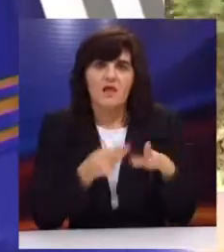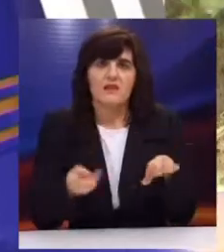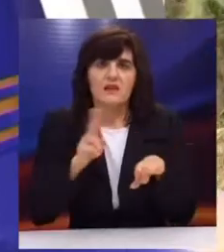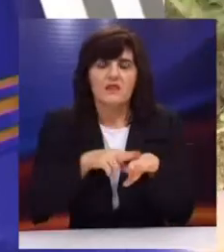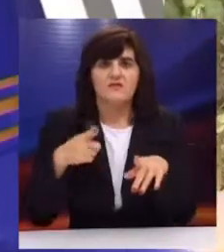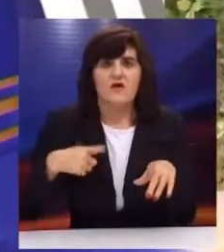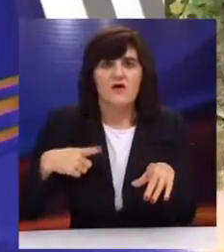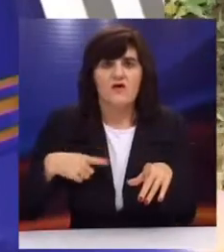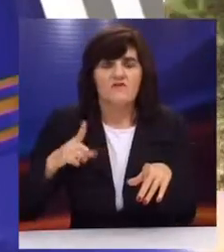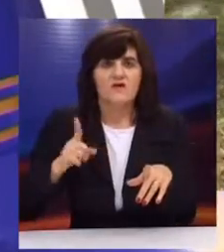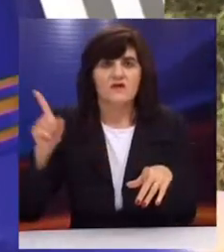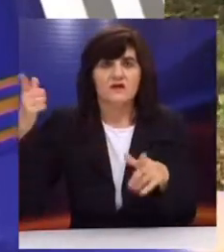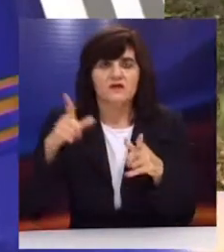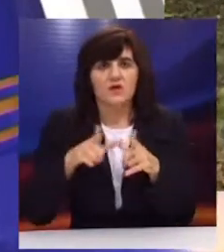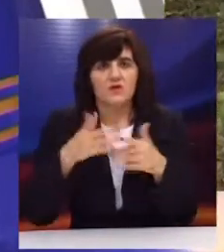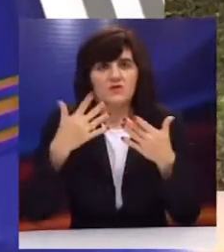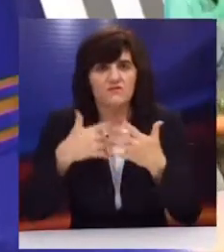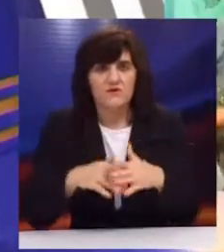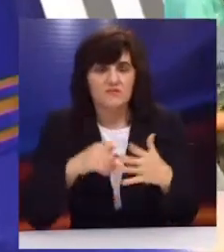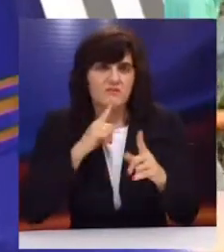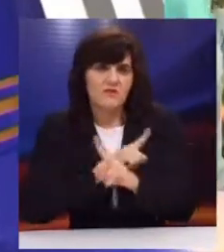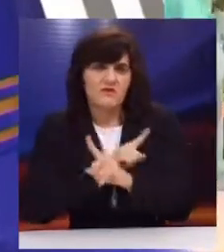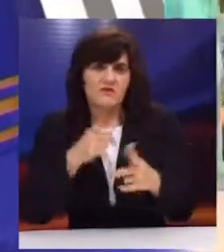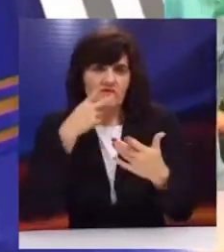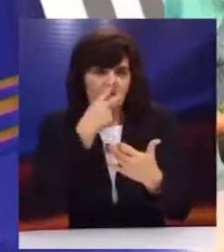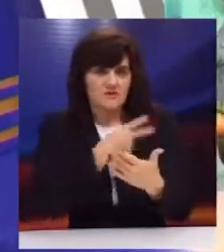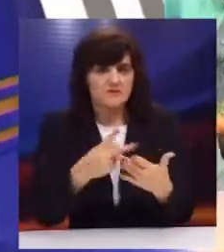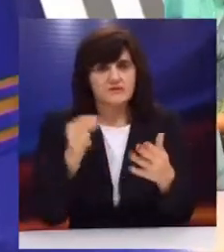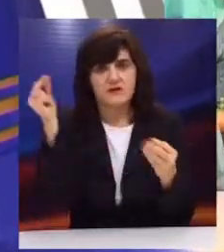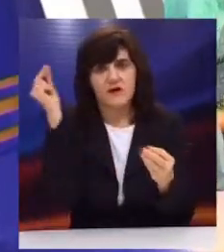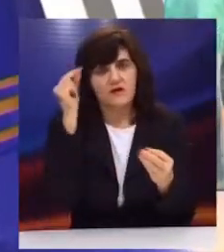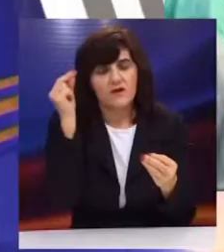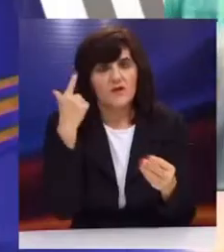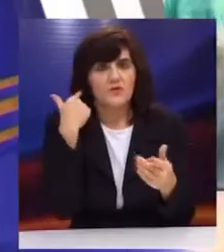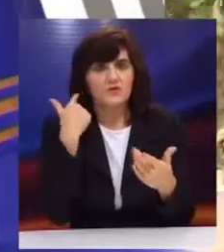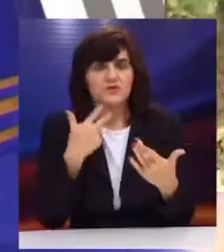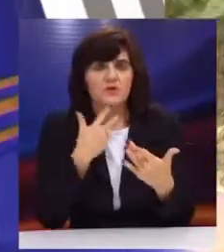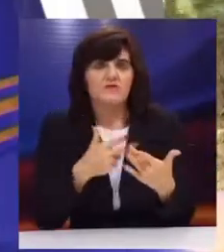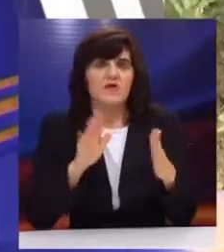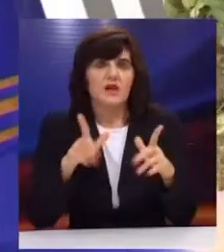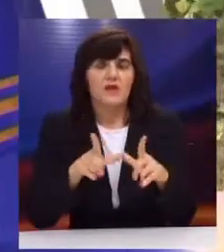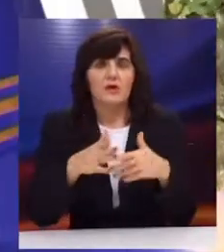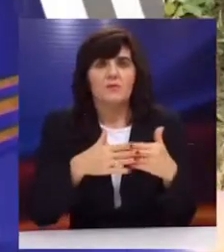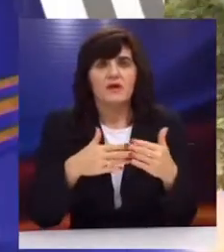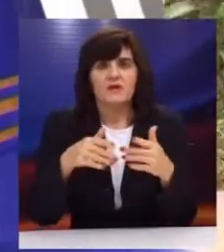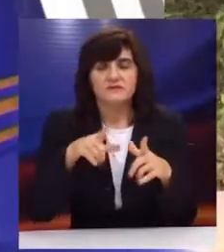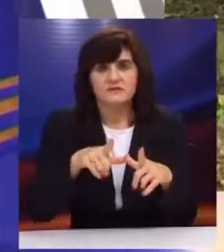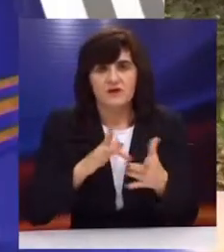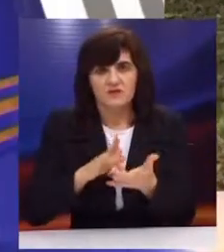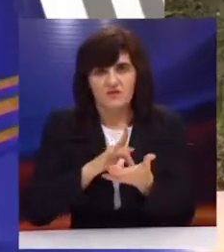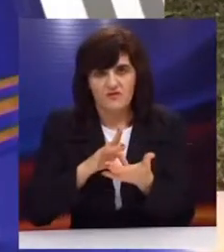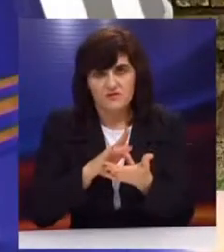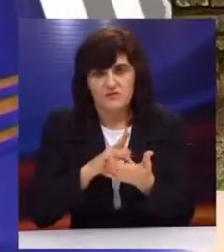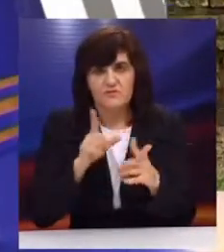Goranskom rasadniku zbog raznovrsnosti biljaka i mogućnosti da ono što nauče u školskim klupama primene i u praksi. Goranski